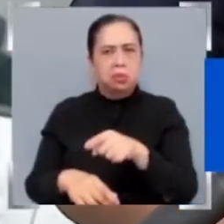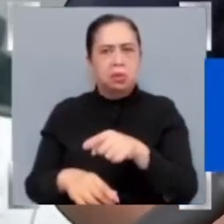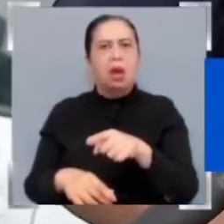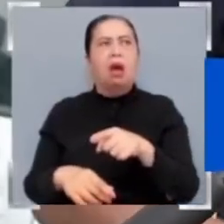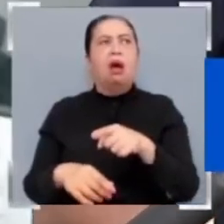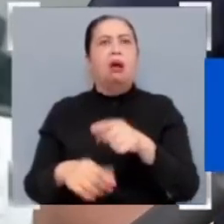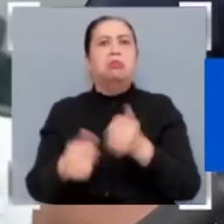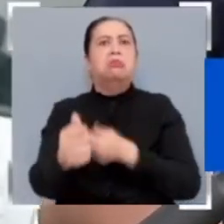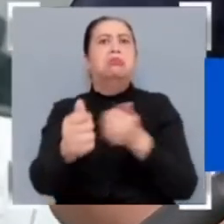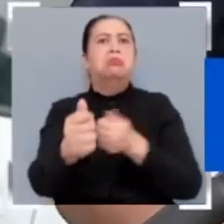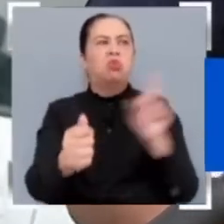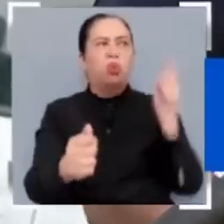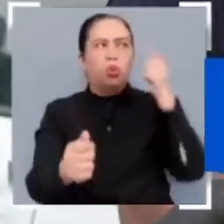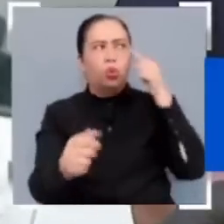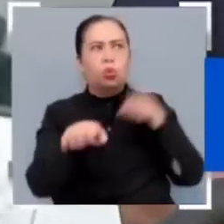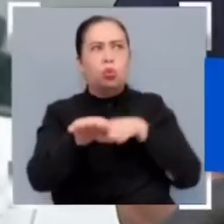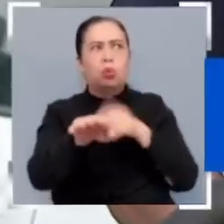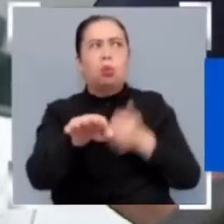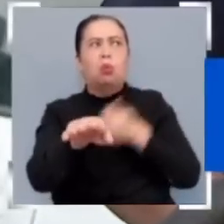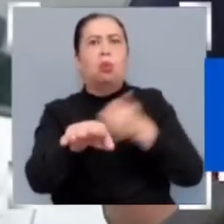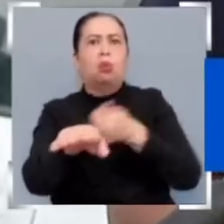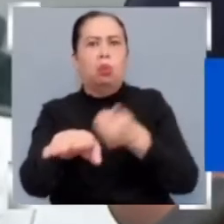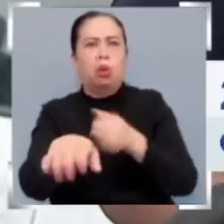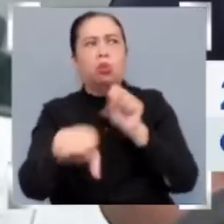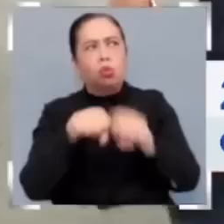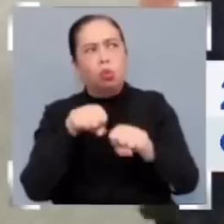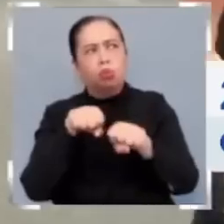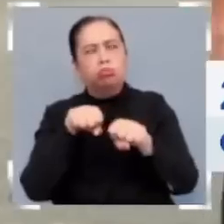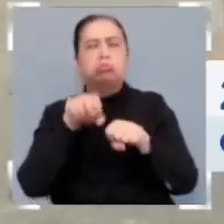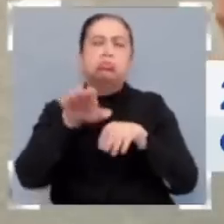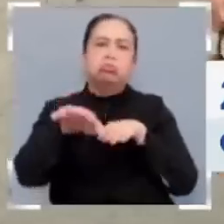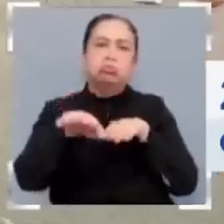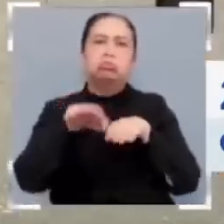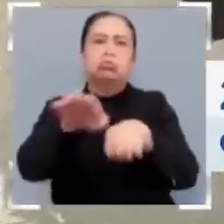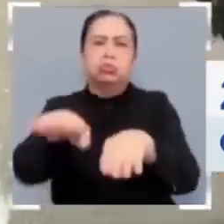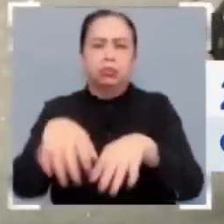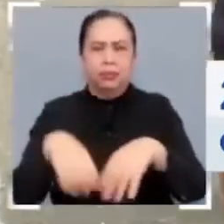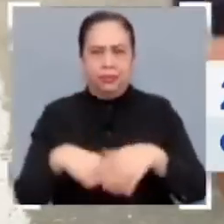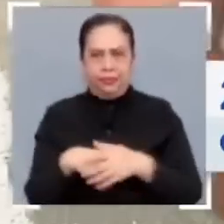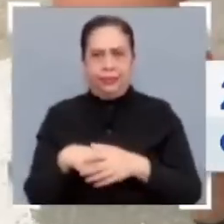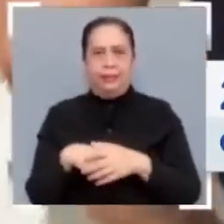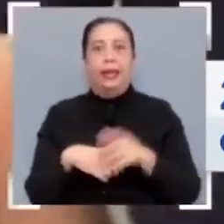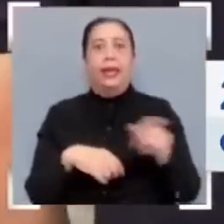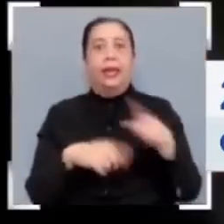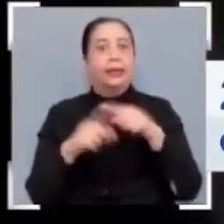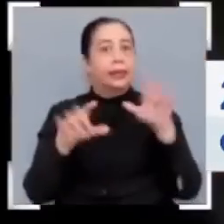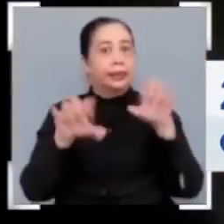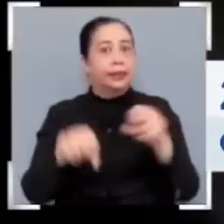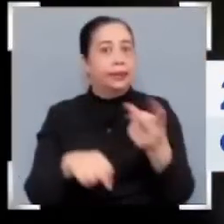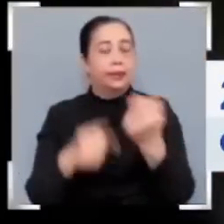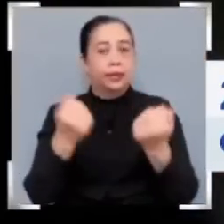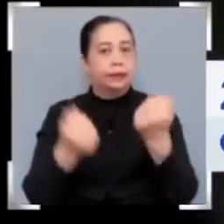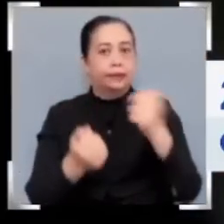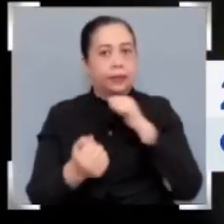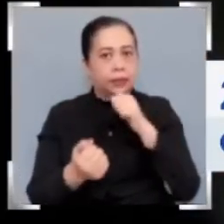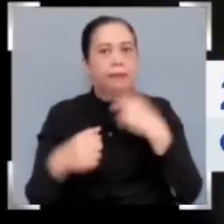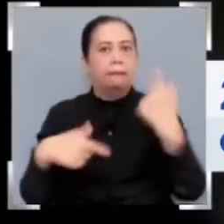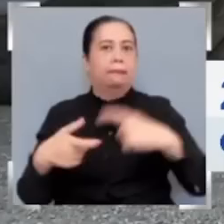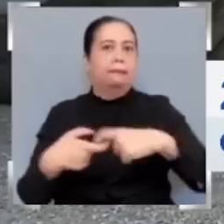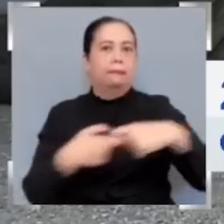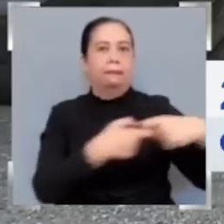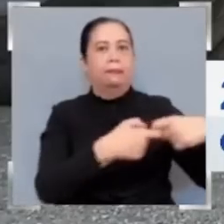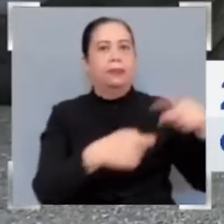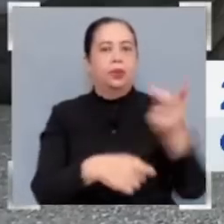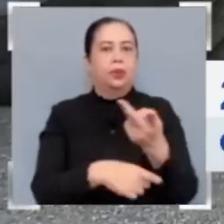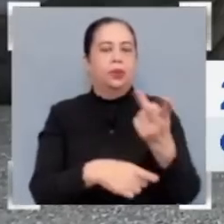isa. Akala ko po hinahabol ako, kaya tumakbo din po ako. Bagamat hindi arestado ang mga driver, impounded muna ang dalawang kotse